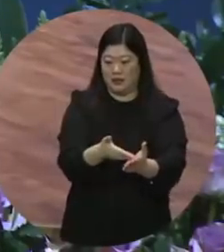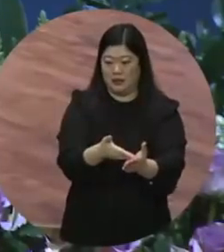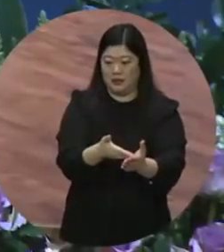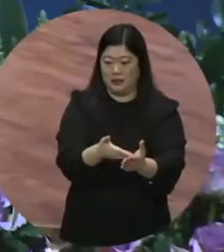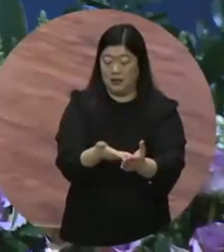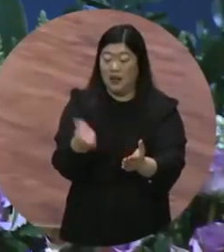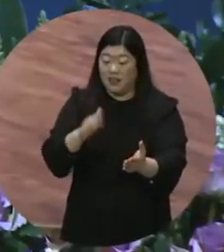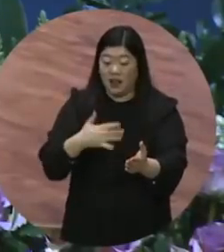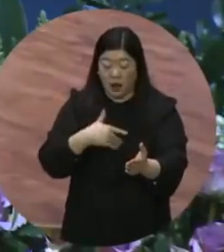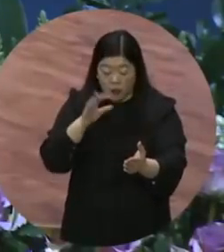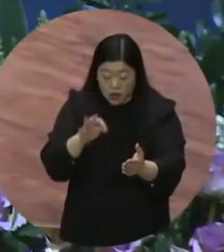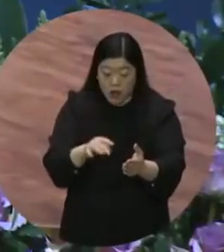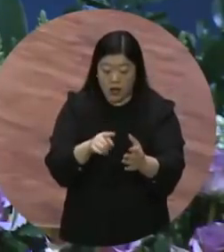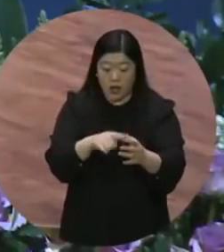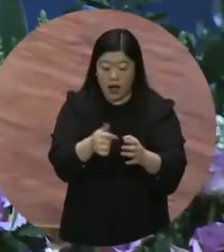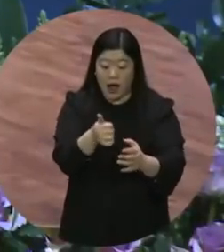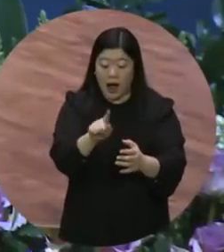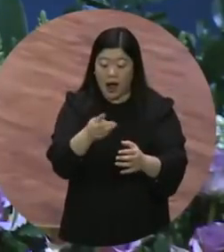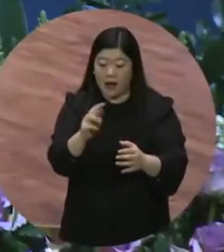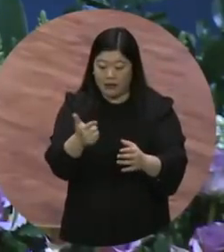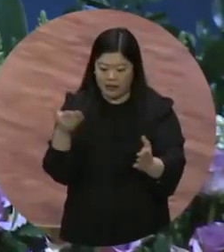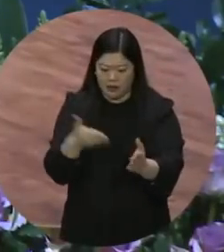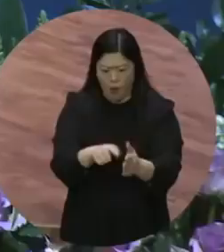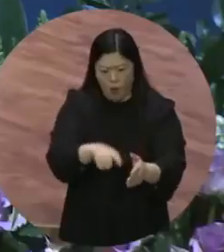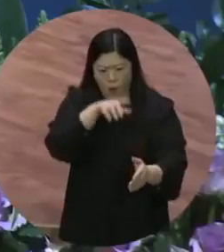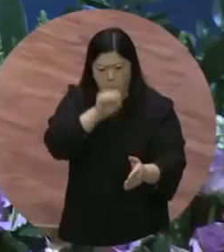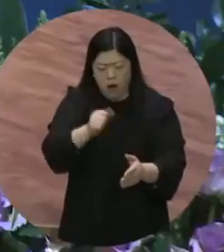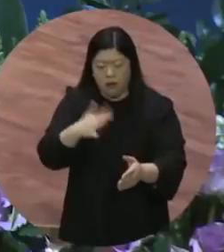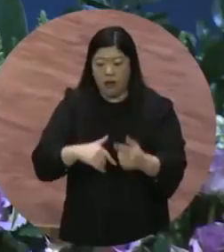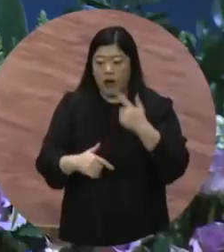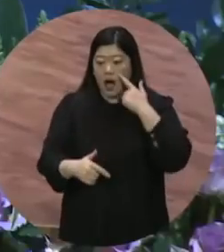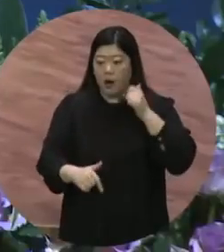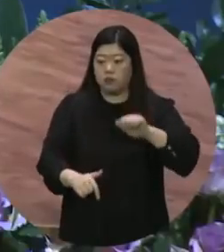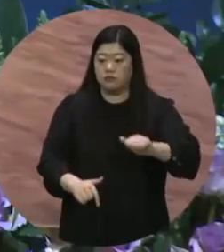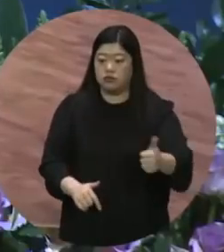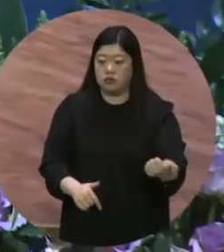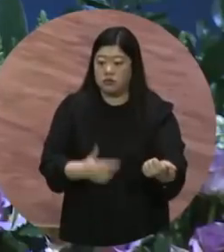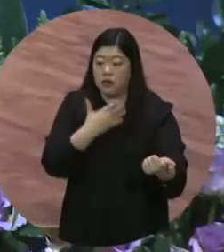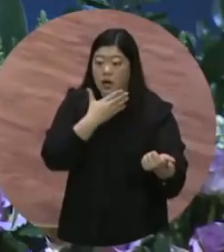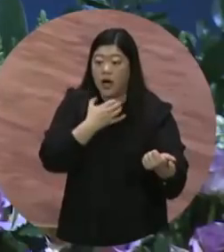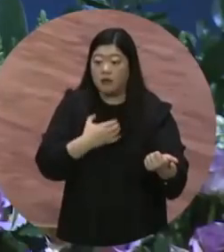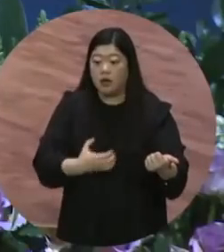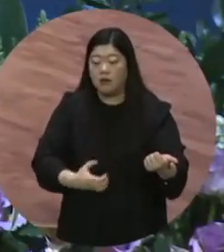버립니다. 이것은 최고의 고난입니다. 최고의 아픔입니다.